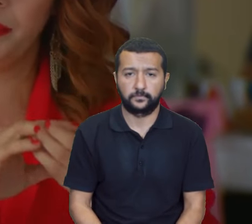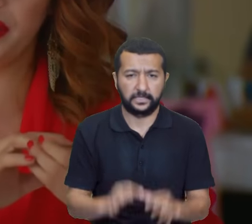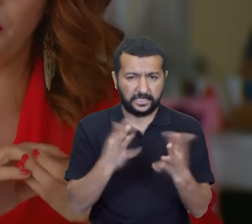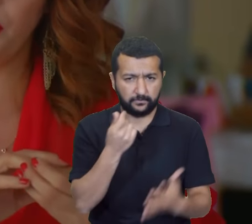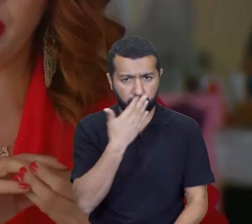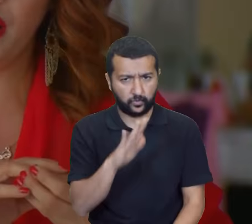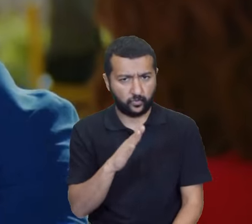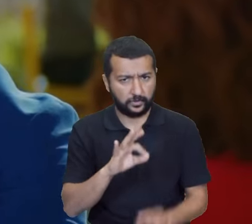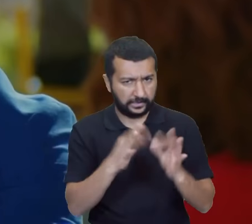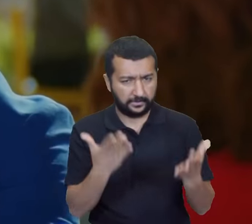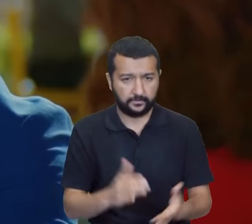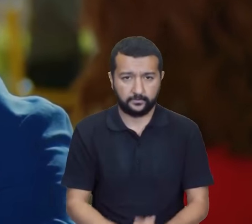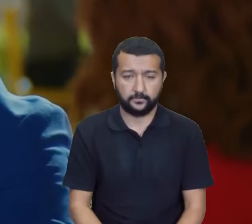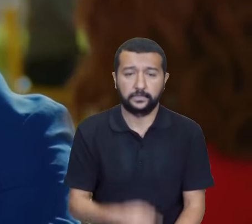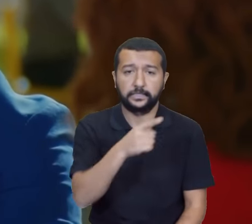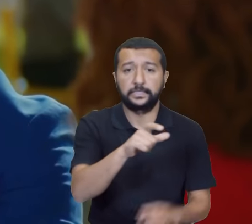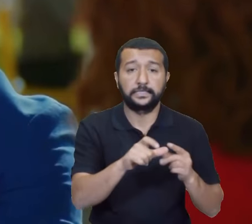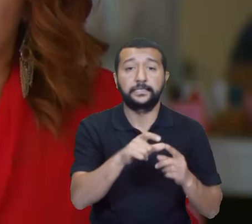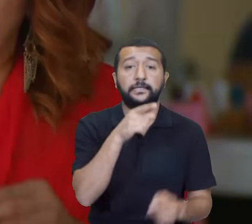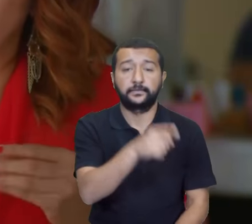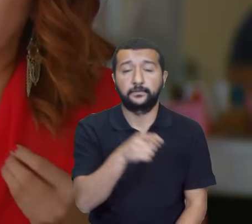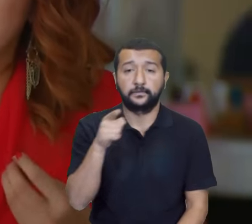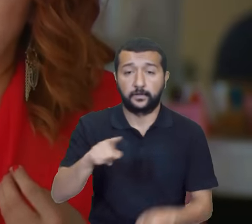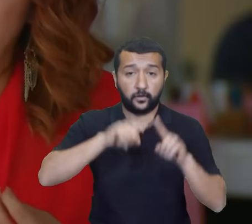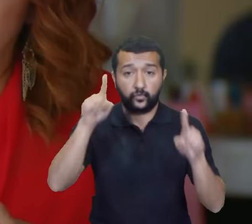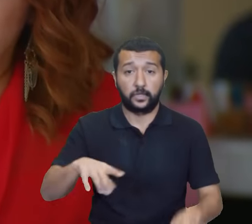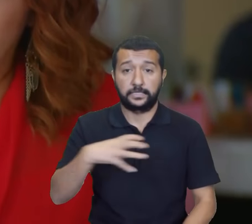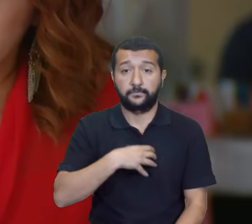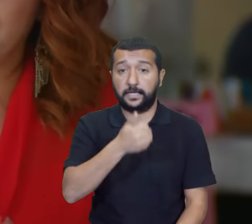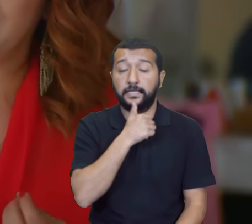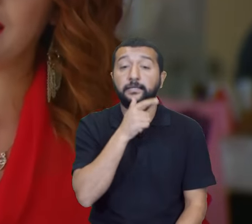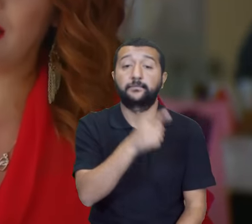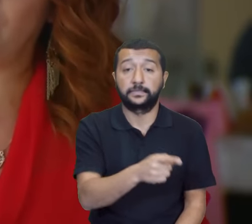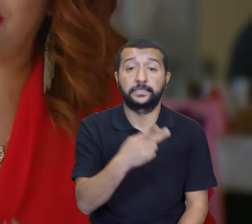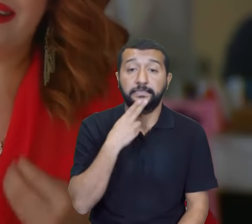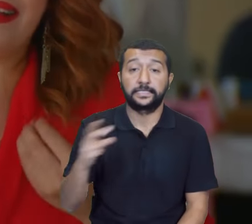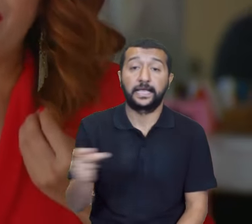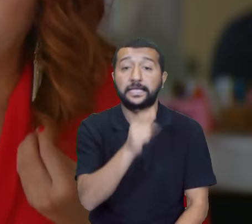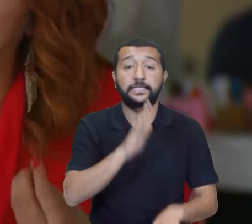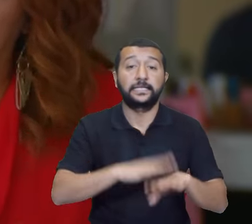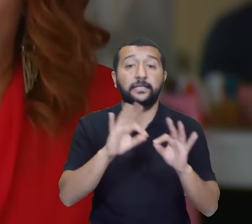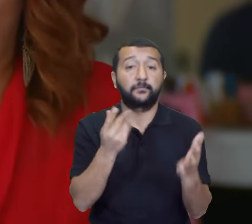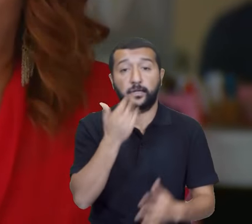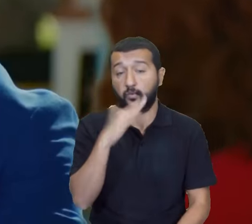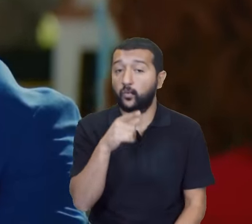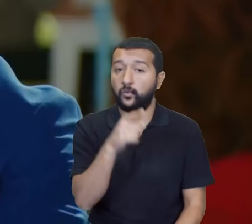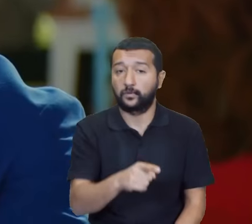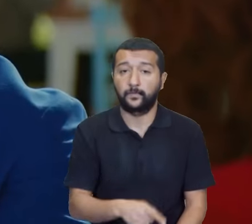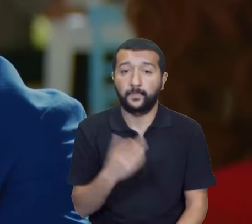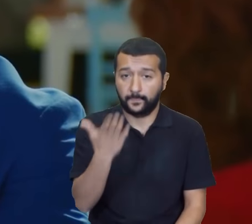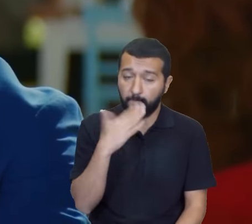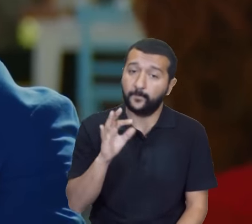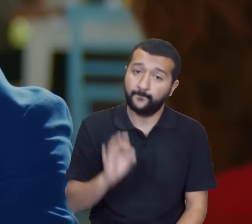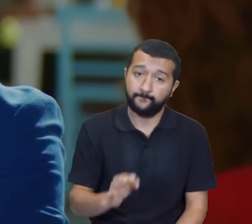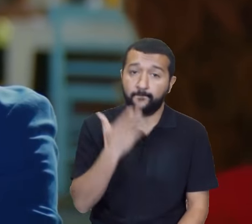Ne demek para yok ya? Şener, sen dükkan sahibi adamsın. Kız kaçırdın. Ne demek para yok?